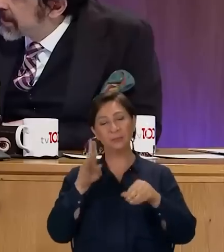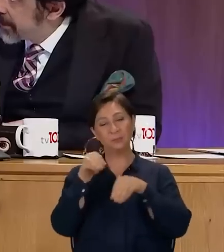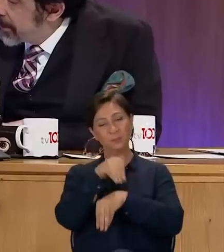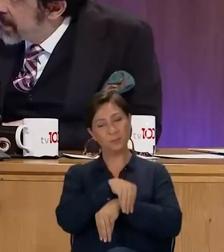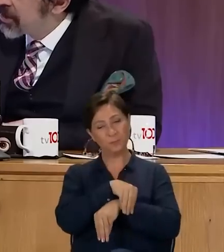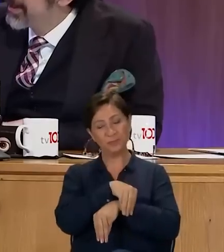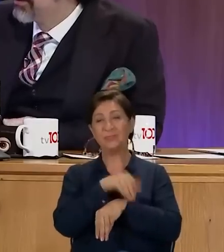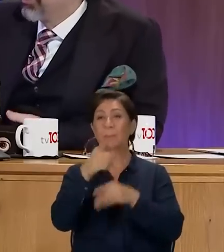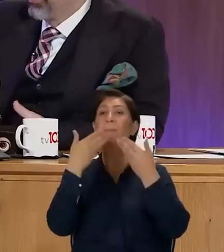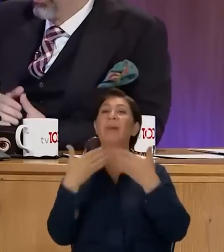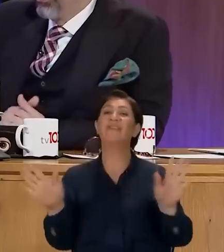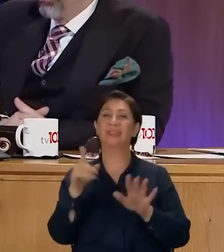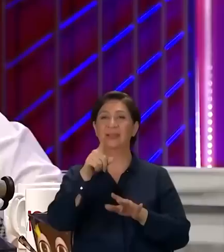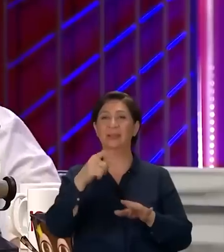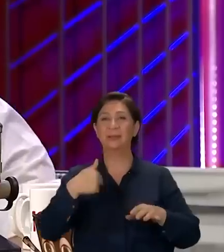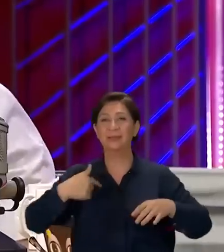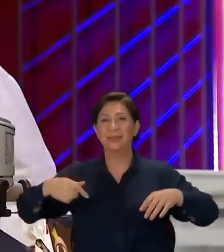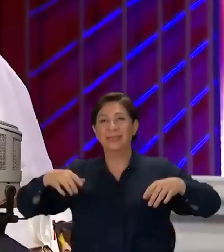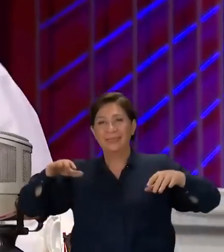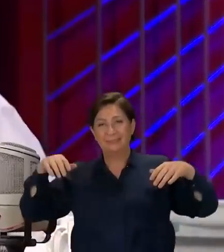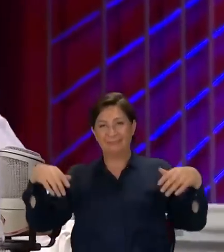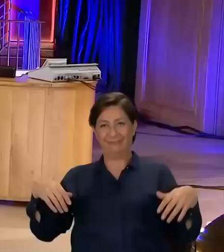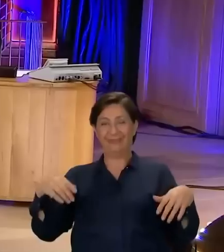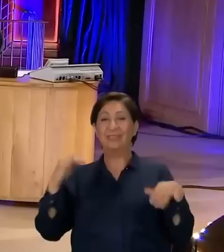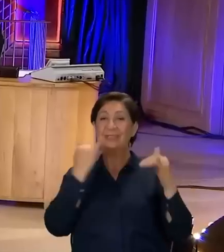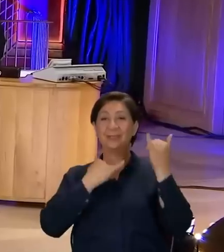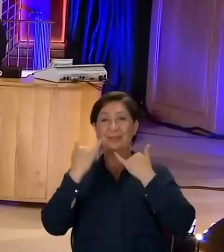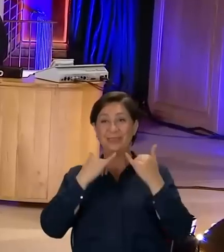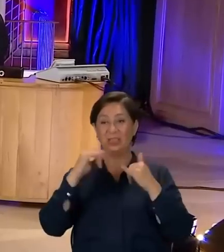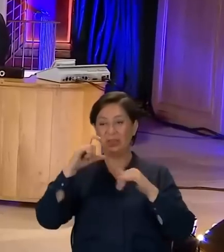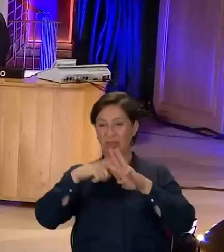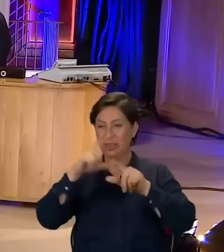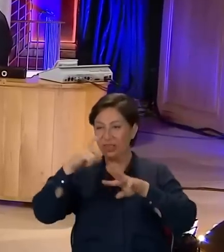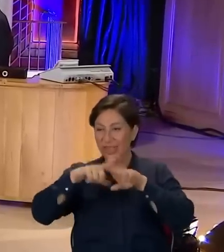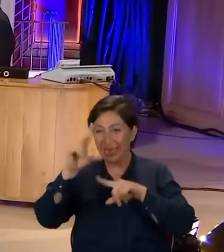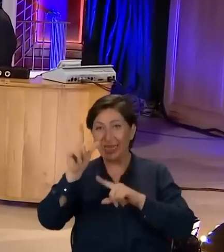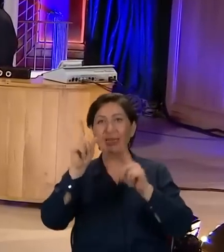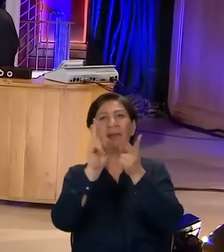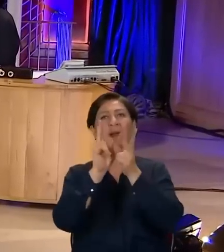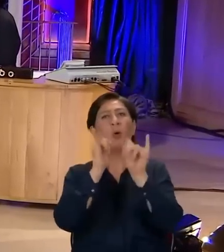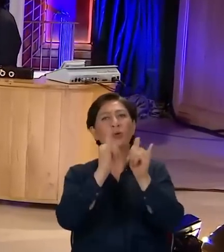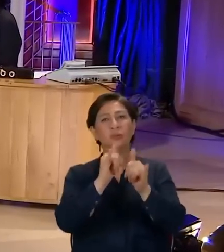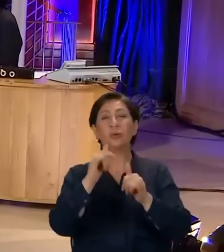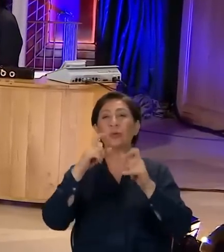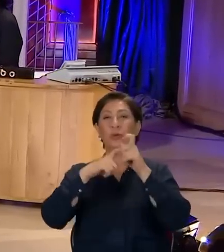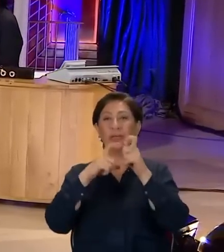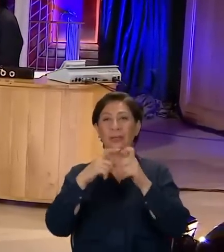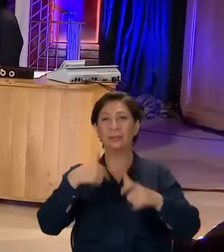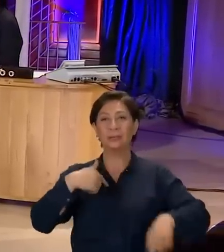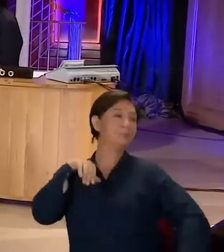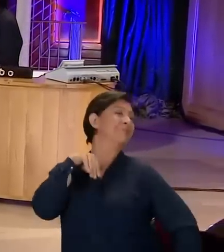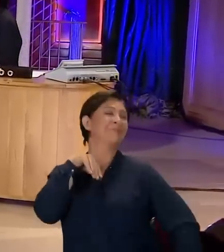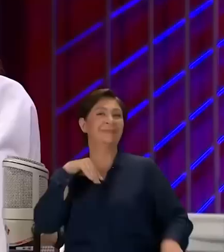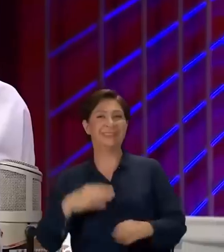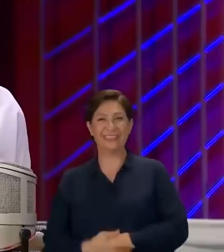oturur sen tabii. Perişan ettin oraları. Ben böyleyim. Poz vermişiz. Konuklar Ceceli, ben, iki oyuncu. Güner Bey fotoğrafta, ben böyleyim.